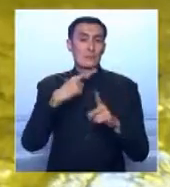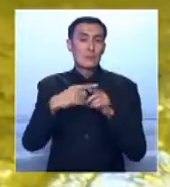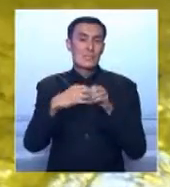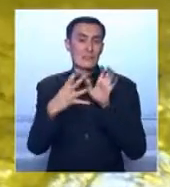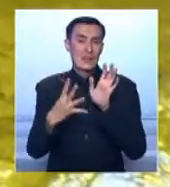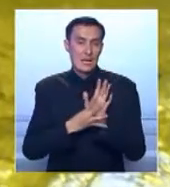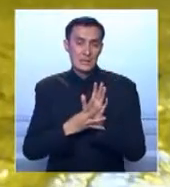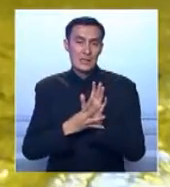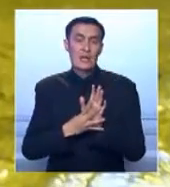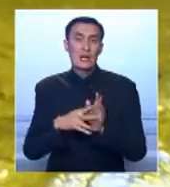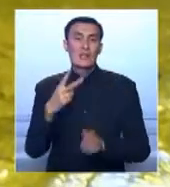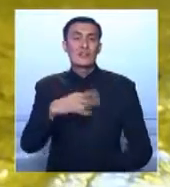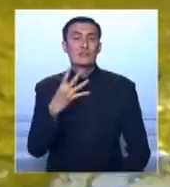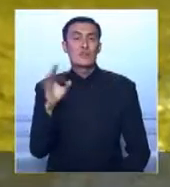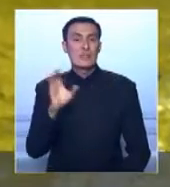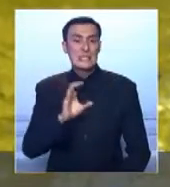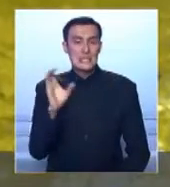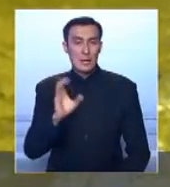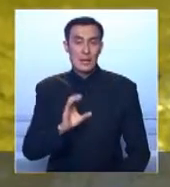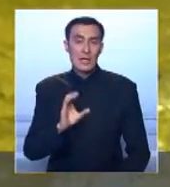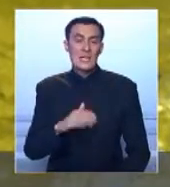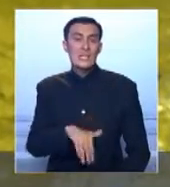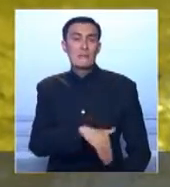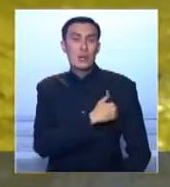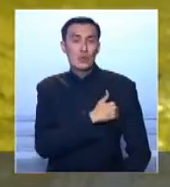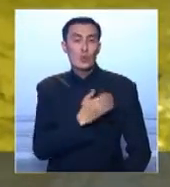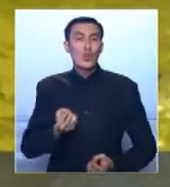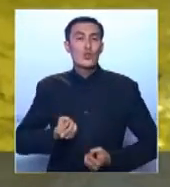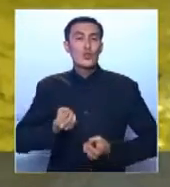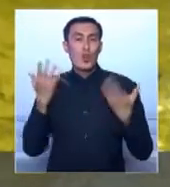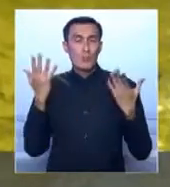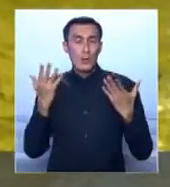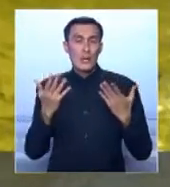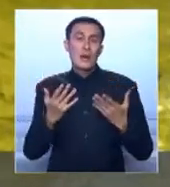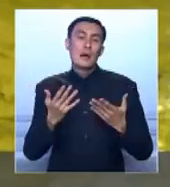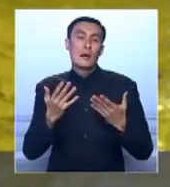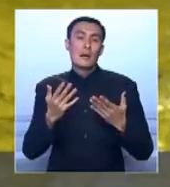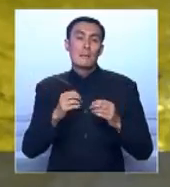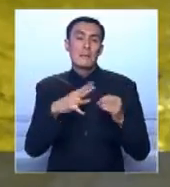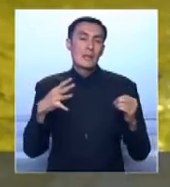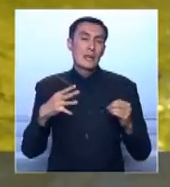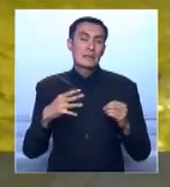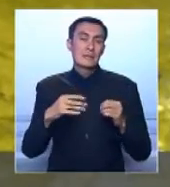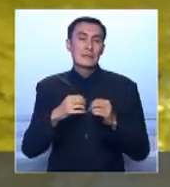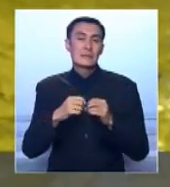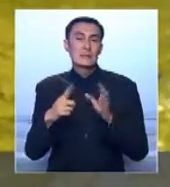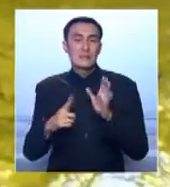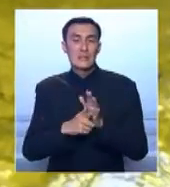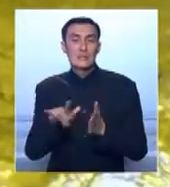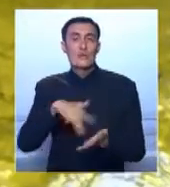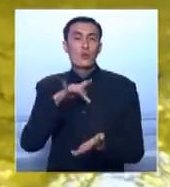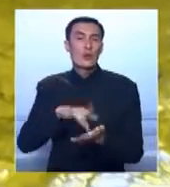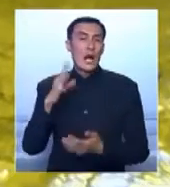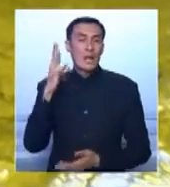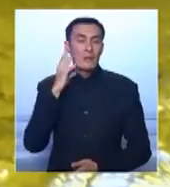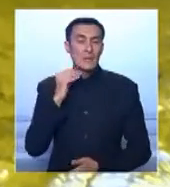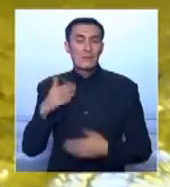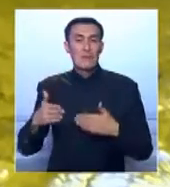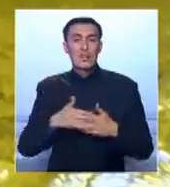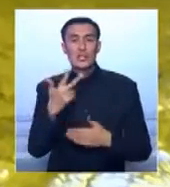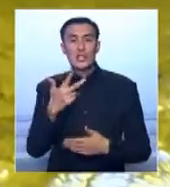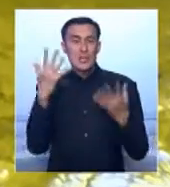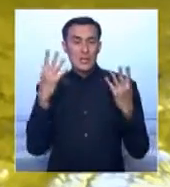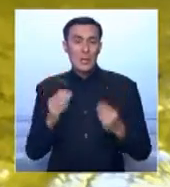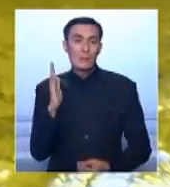17-19 градусов тепла. 24 сентября температура днем 15-17 градусов тепла. По городу Алматы в ближайшие три